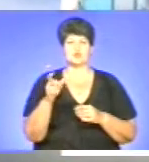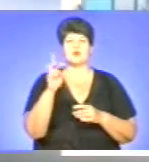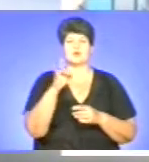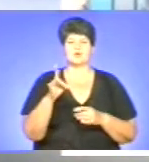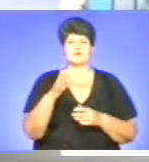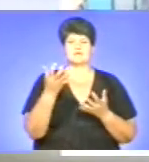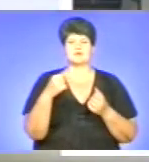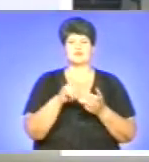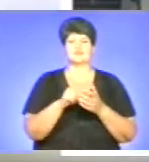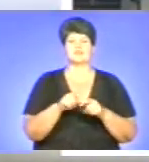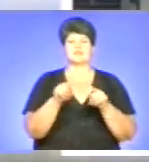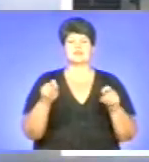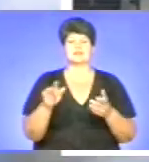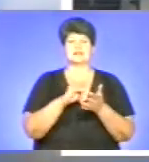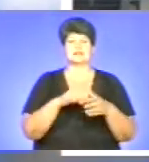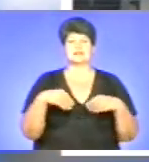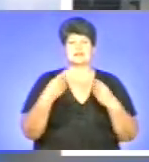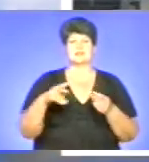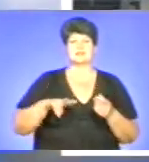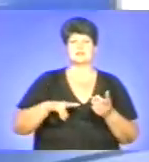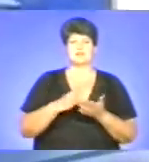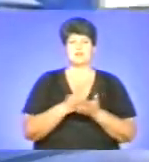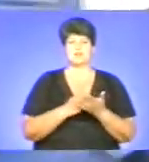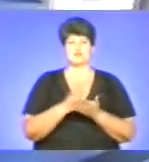участь у відкритті центру надання адміністративних